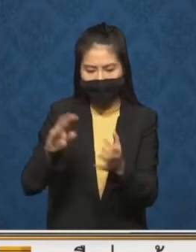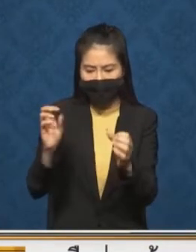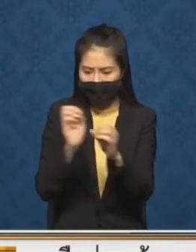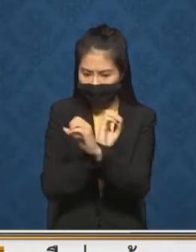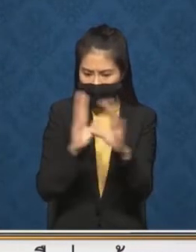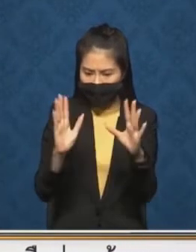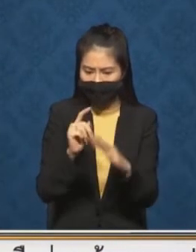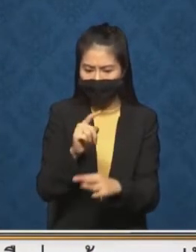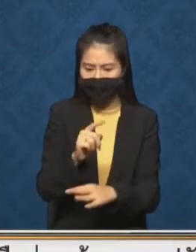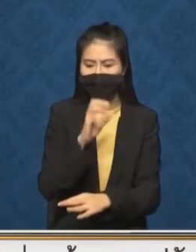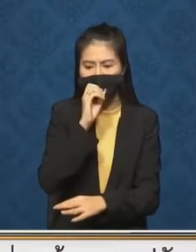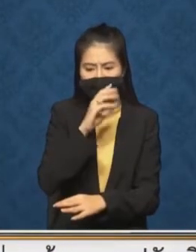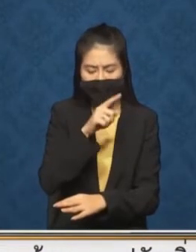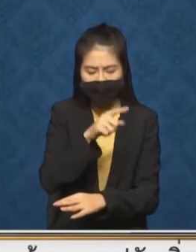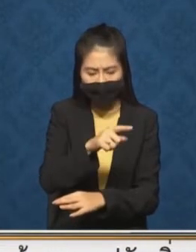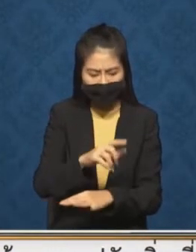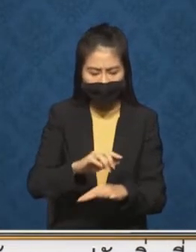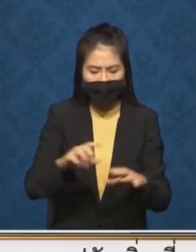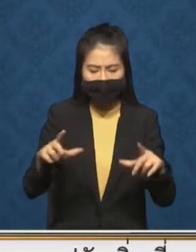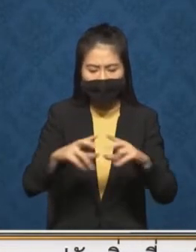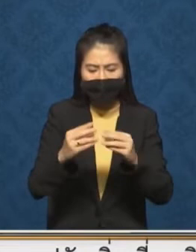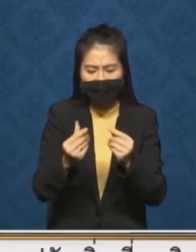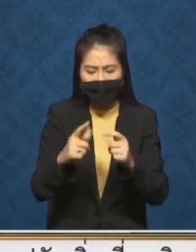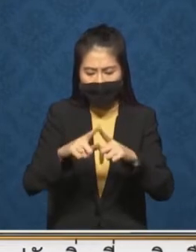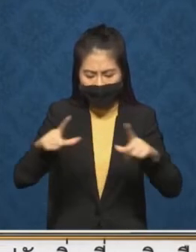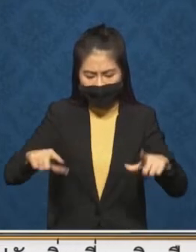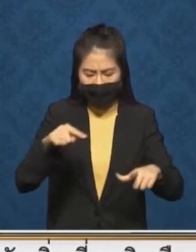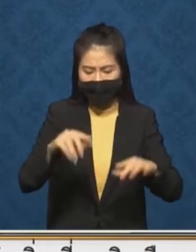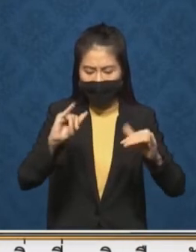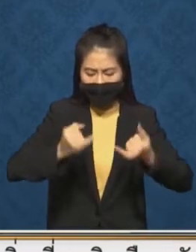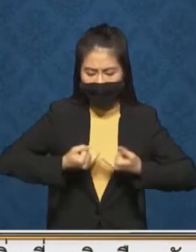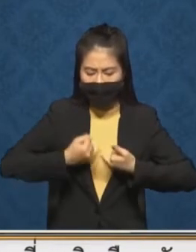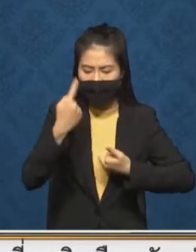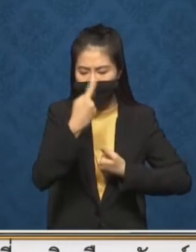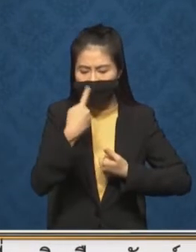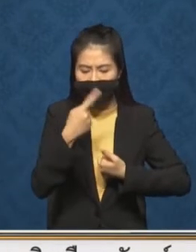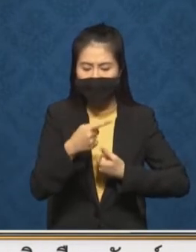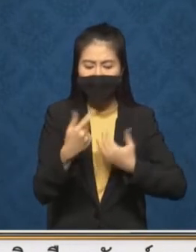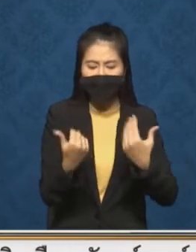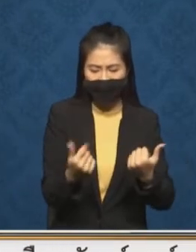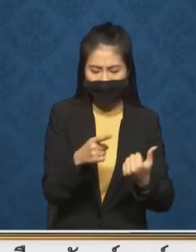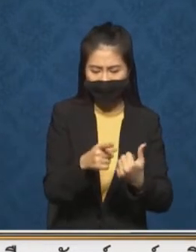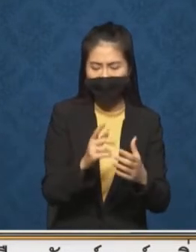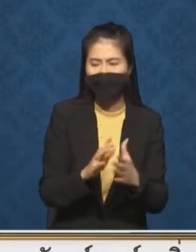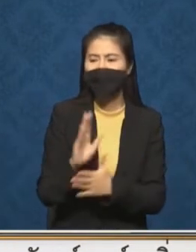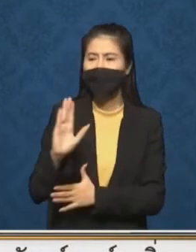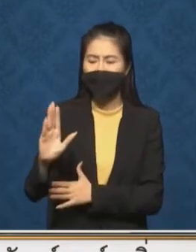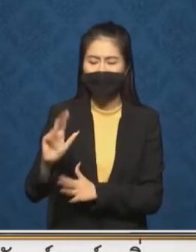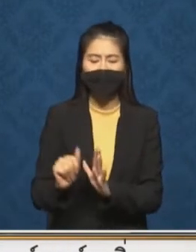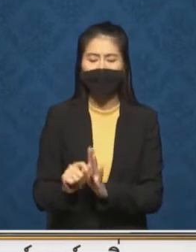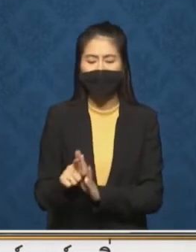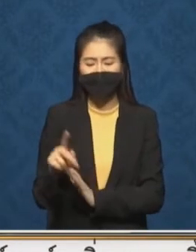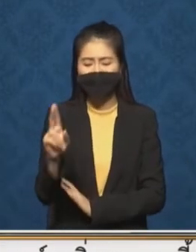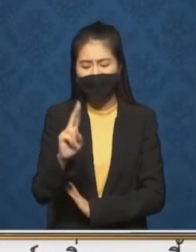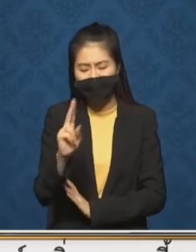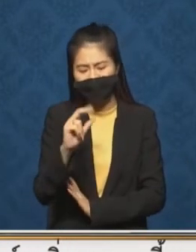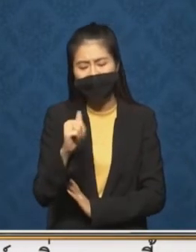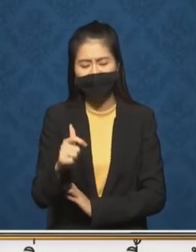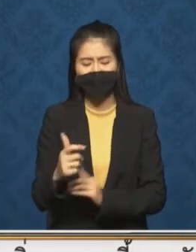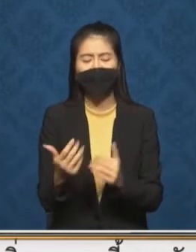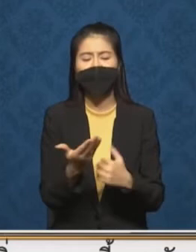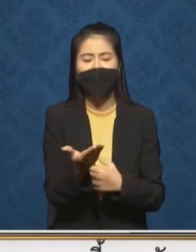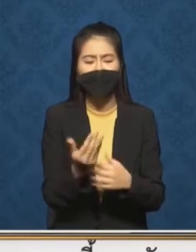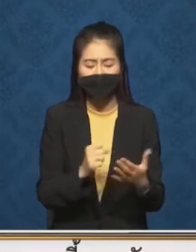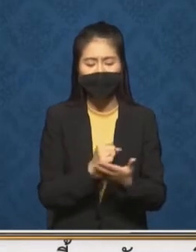เดินไปบชาวบ้านพอครับไม่ตไปจบเขาครับเดินไปบอกเขาบอกวา นะวันนี้มัเป็พื้ทขอุธยานแล้นะ นะวันนี้เป็ของสภ Allow นะแล